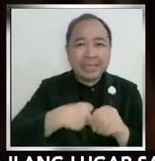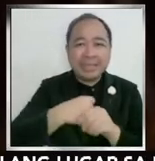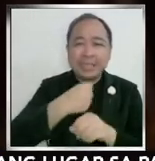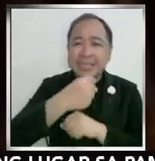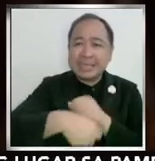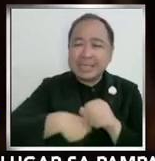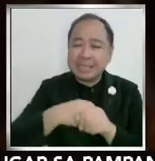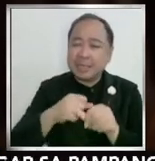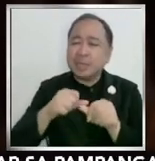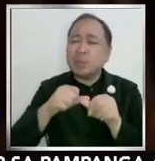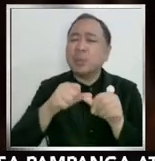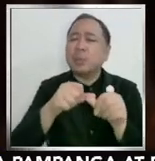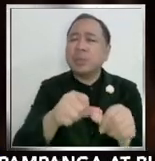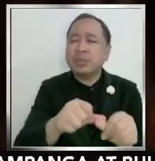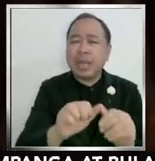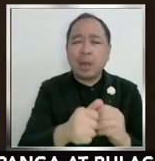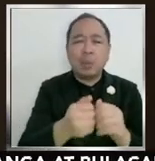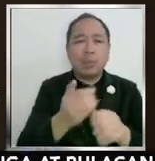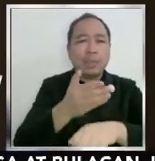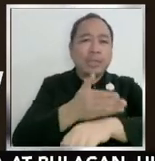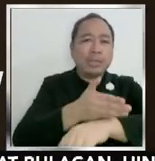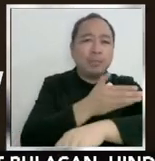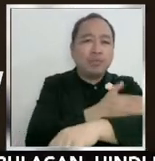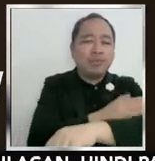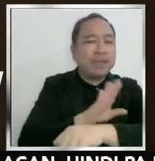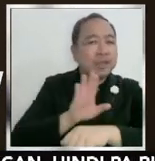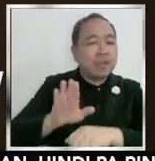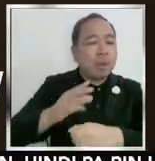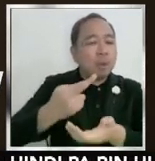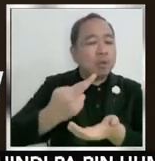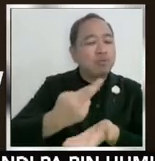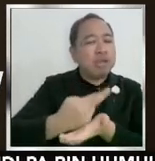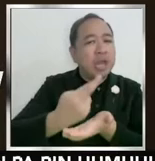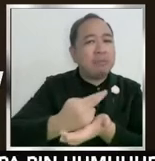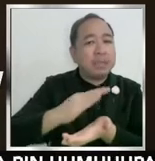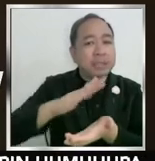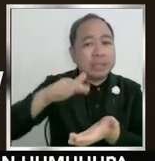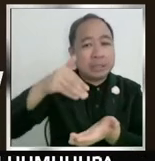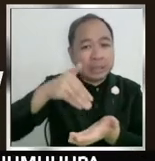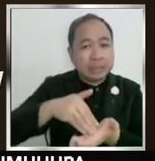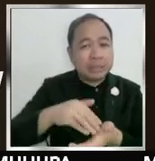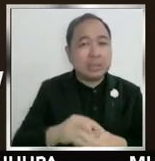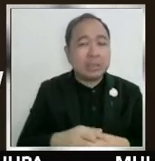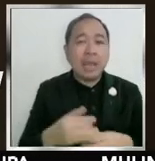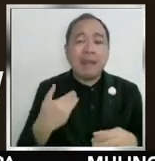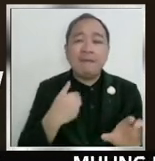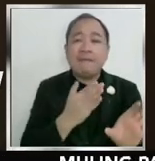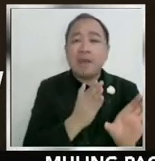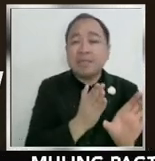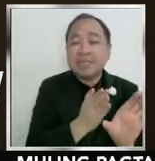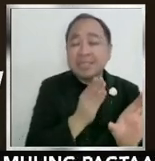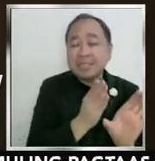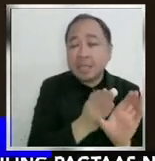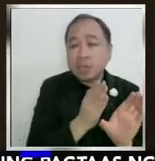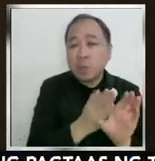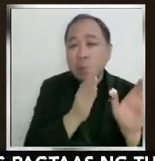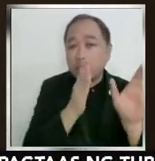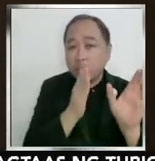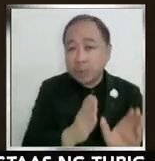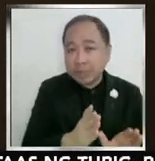pagkakataon para ma-enhance ang kanilang facilities. 0.1% lang ang mga psychologists na nagpa-practice ng